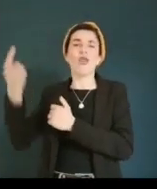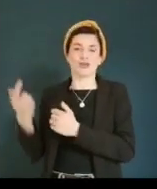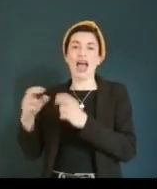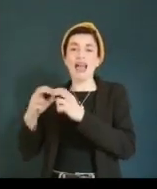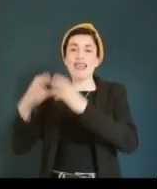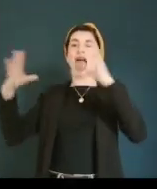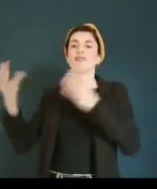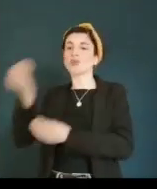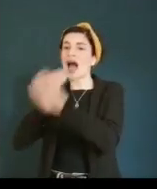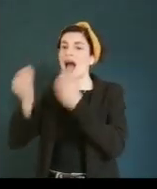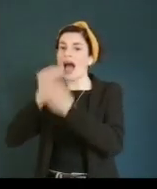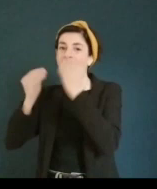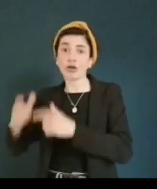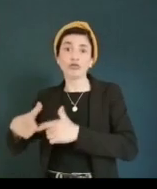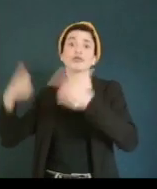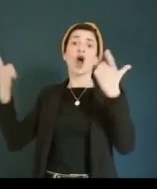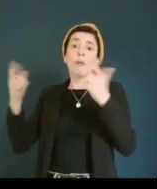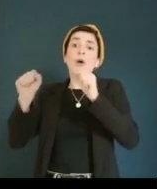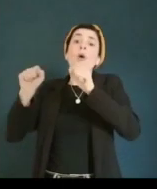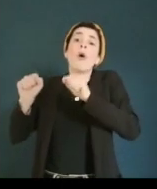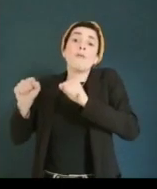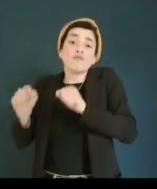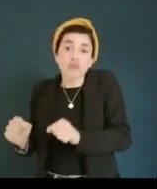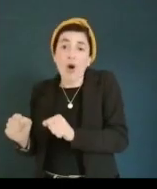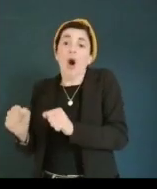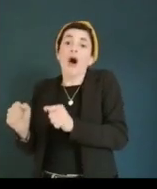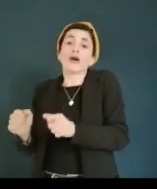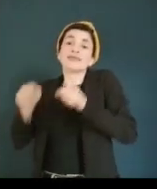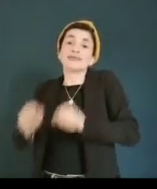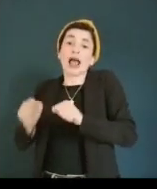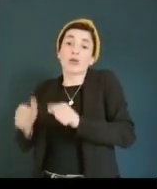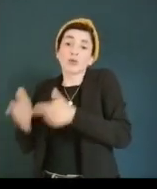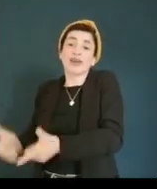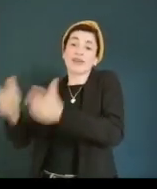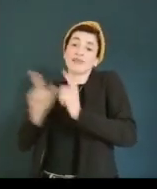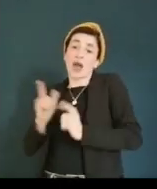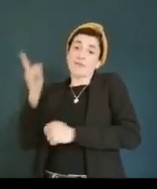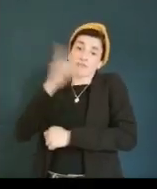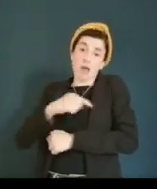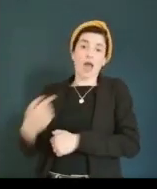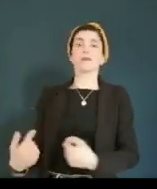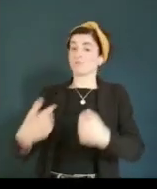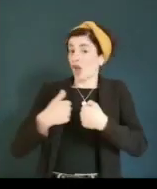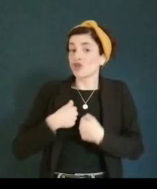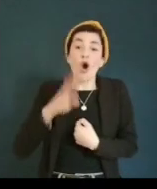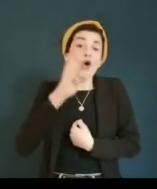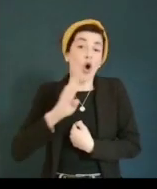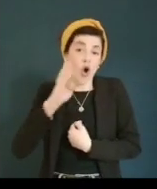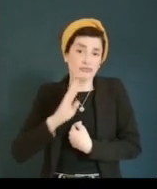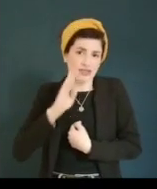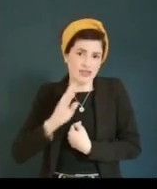anche tutti gli effetti collaterali di un eccessivo, utilizzo del lievito, e quindi io vi consiglio